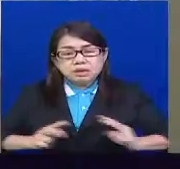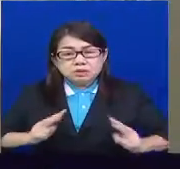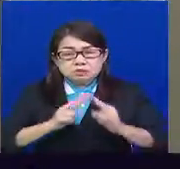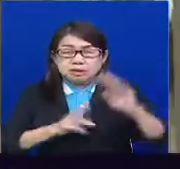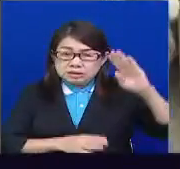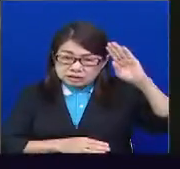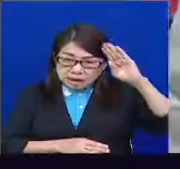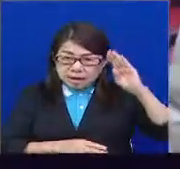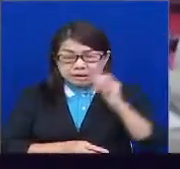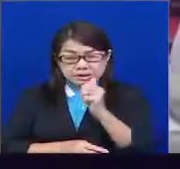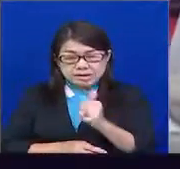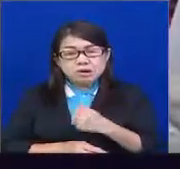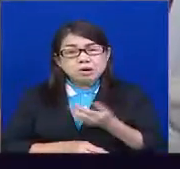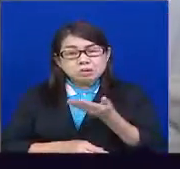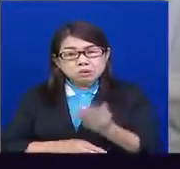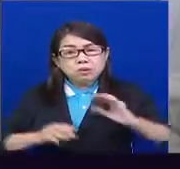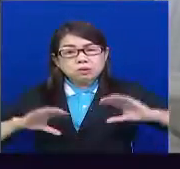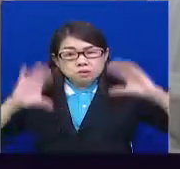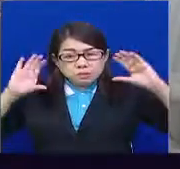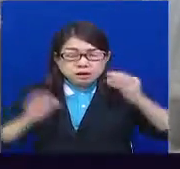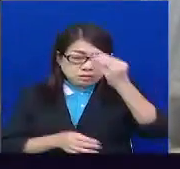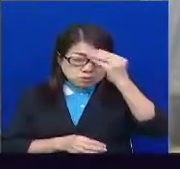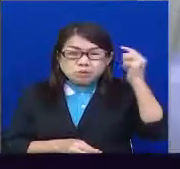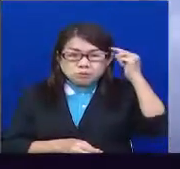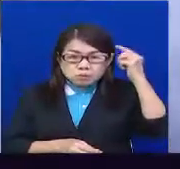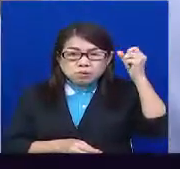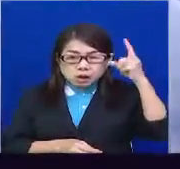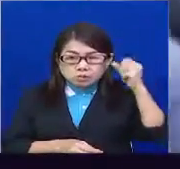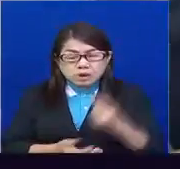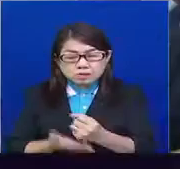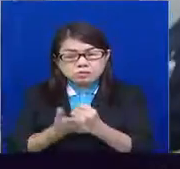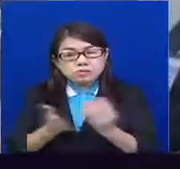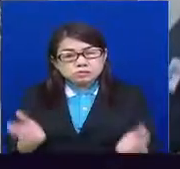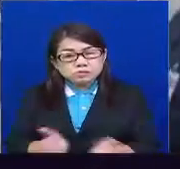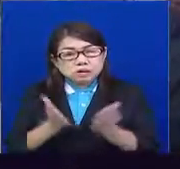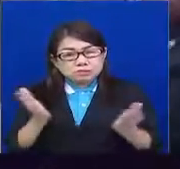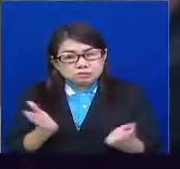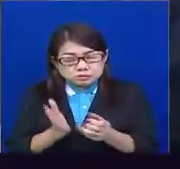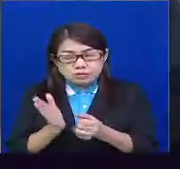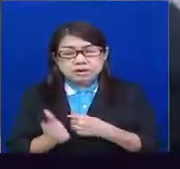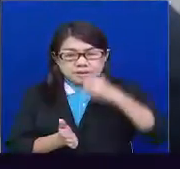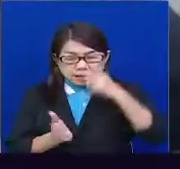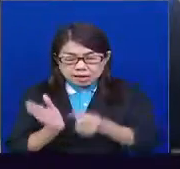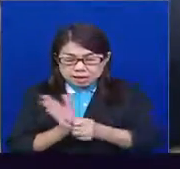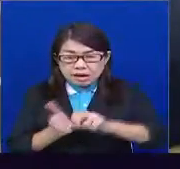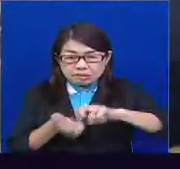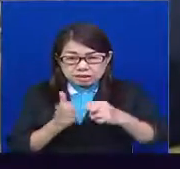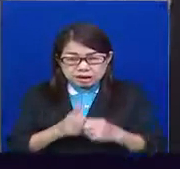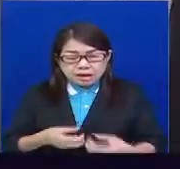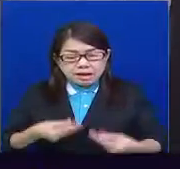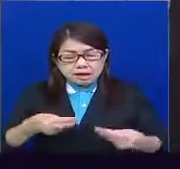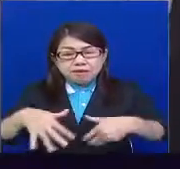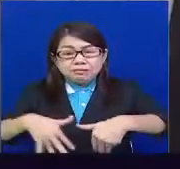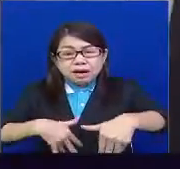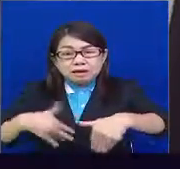รัฐบาลญี่ปุ่นเข้าใจและสนับสนุนรัฐบาลในการเดินหน้าแก้ไขแก้ปัญหาประเทศไทยแล้วก็สร้างความสงบสุขให้เกิดขึ้นตาม